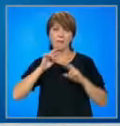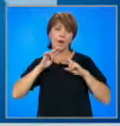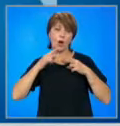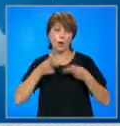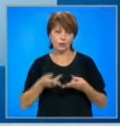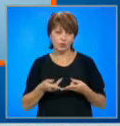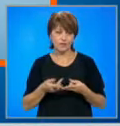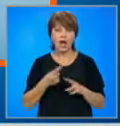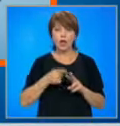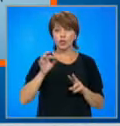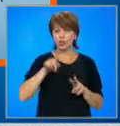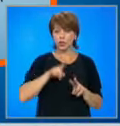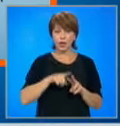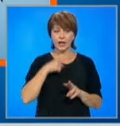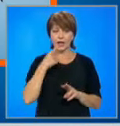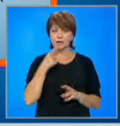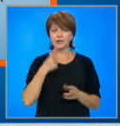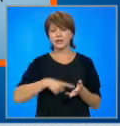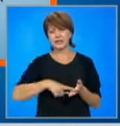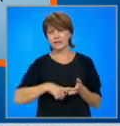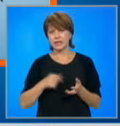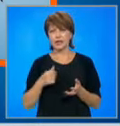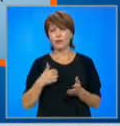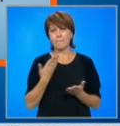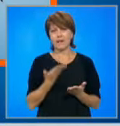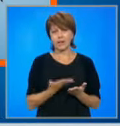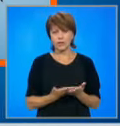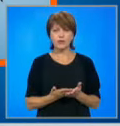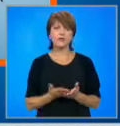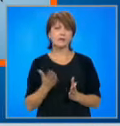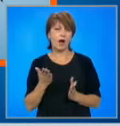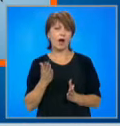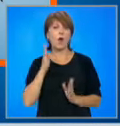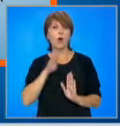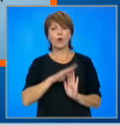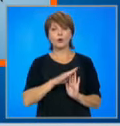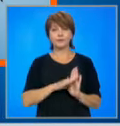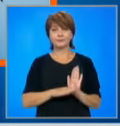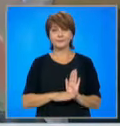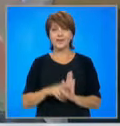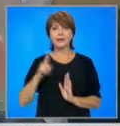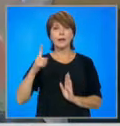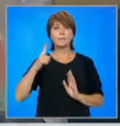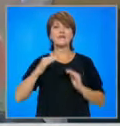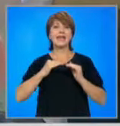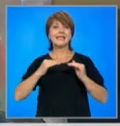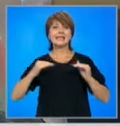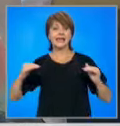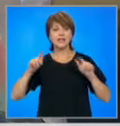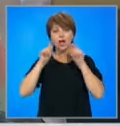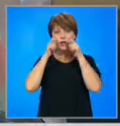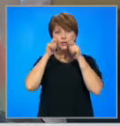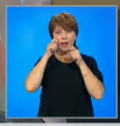тях. От НОИ заявиха, че стриктно е приложена действащата нормативна уредба. На първа инстанция жалбата на